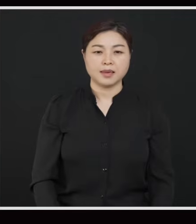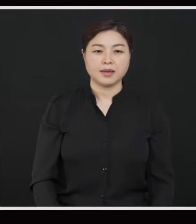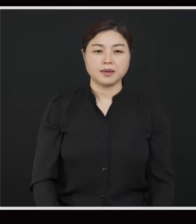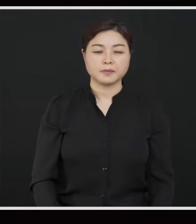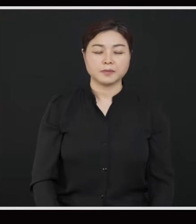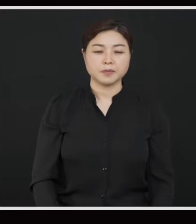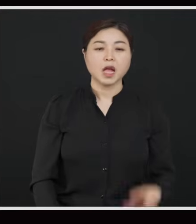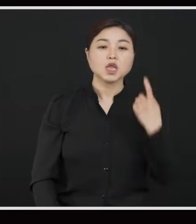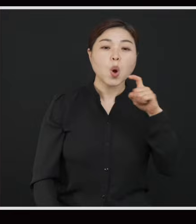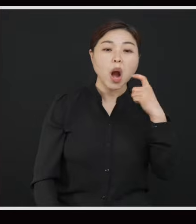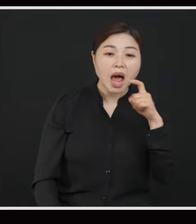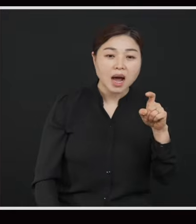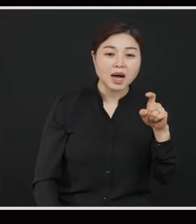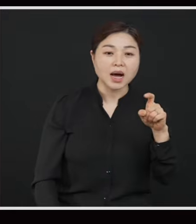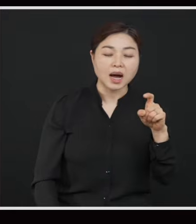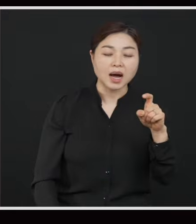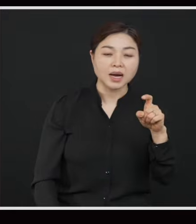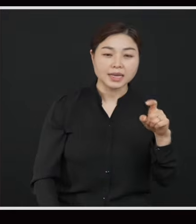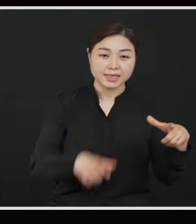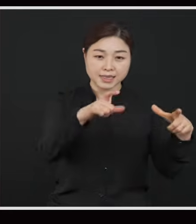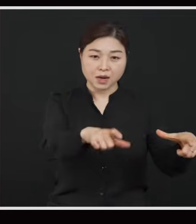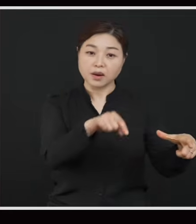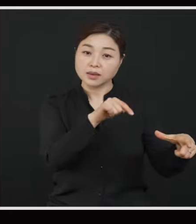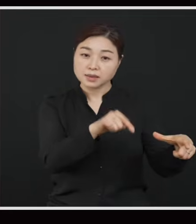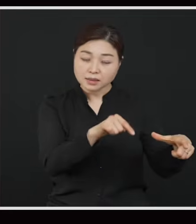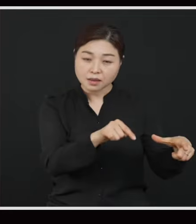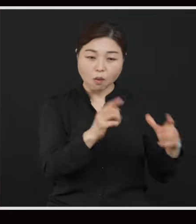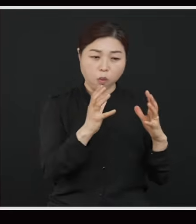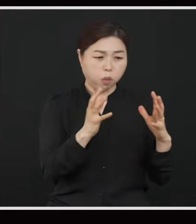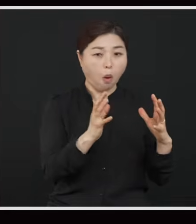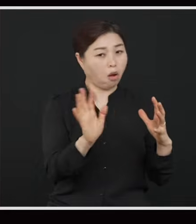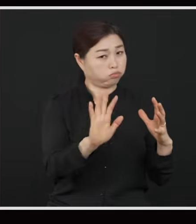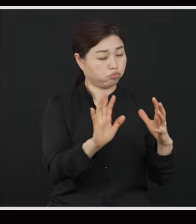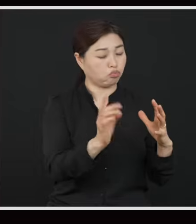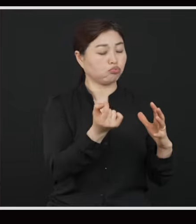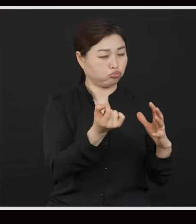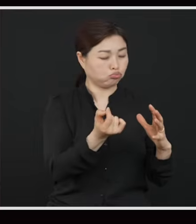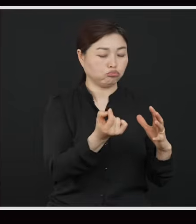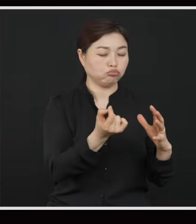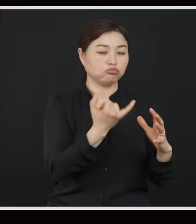다음에 노란색으로 나타나는 지역들이 비만율이 낮아요.